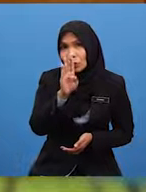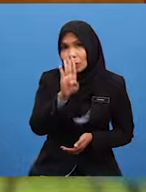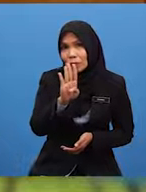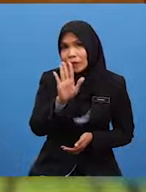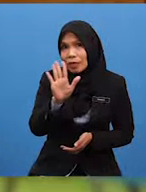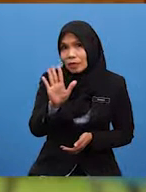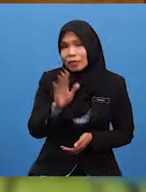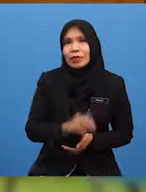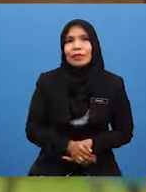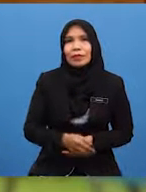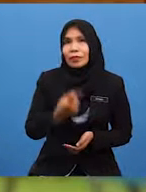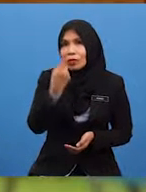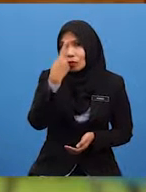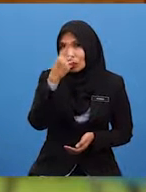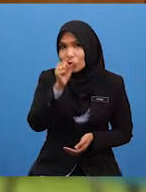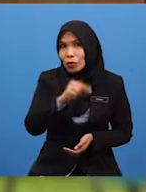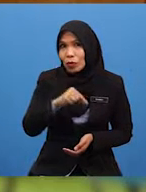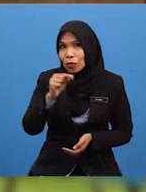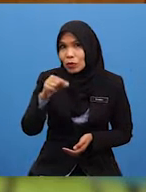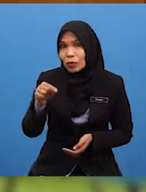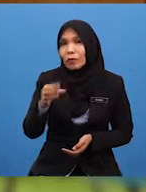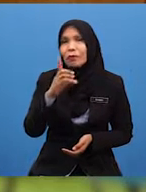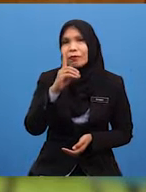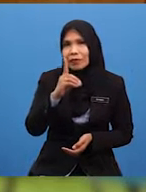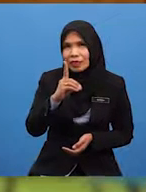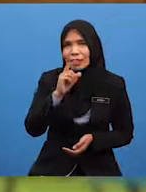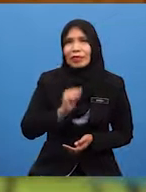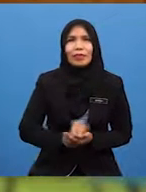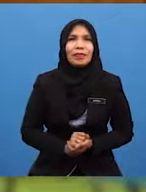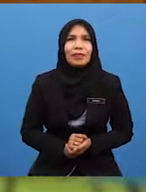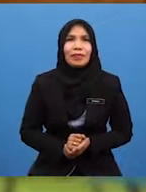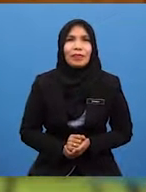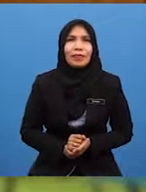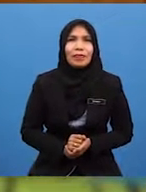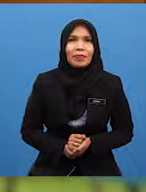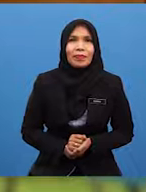145 untuk huruf B.